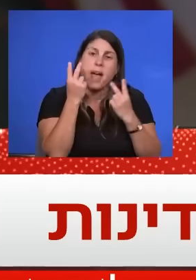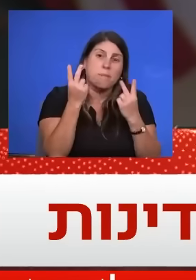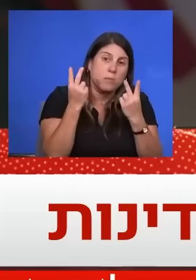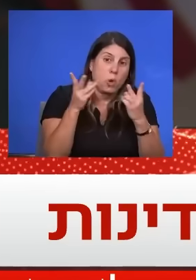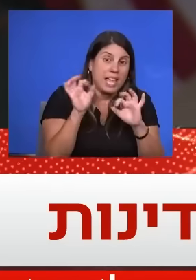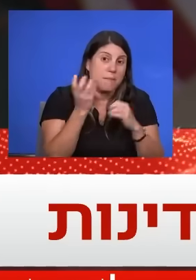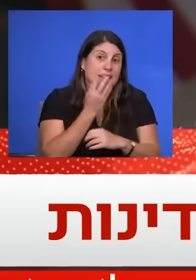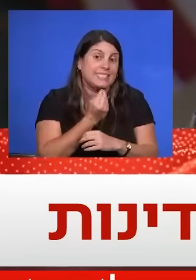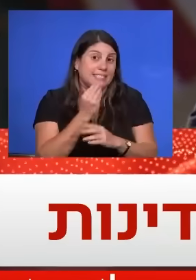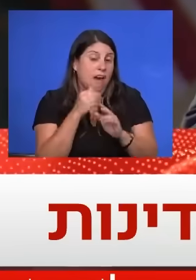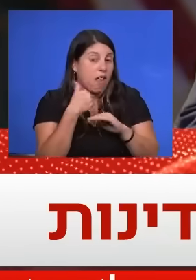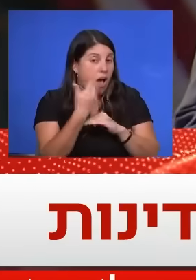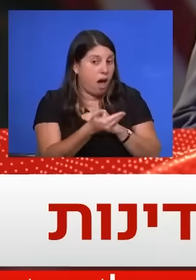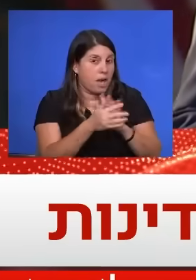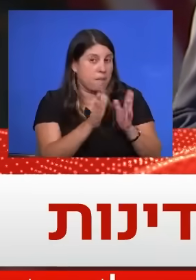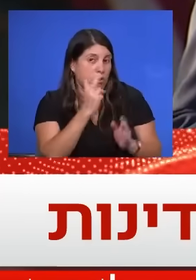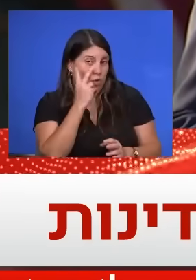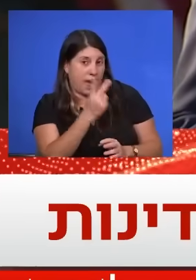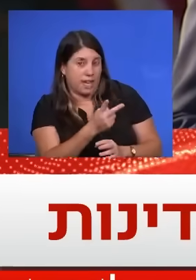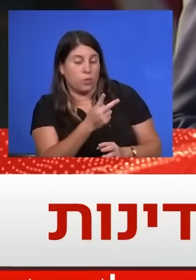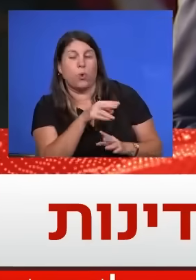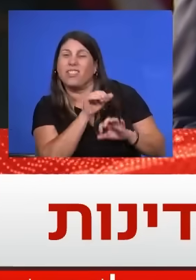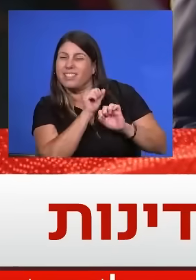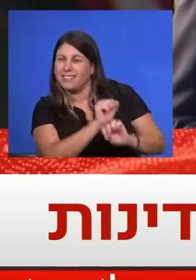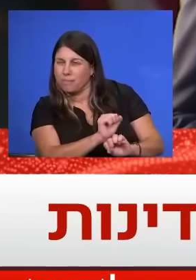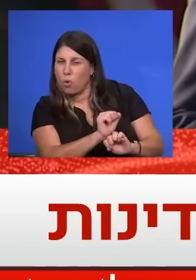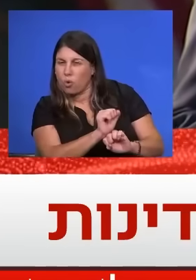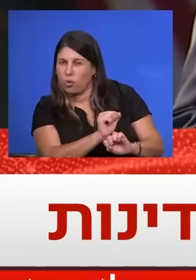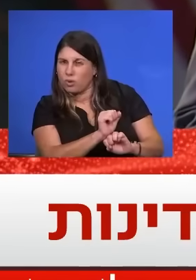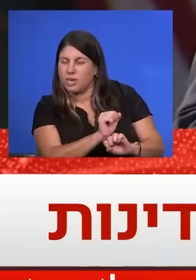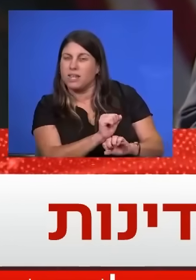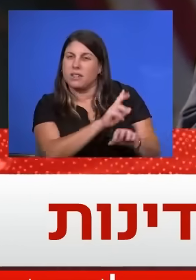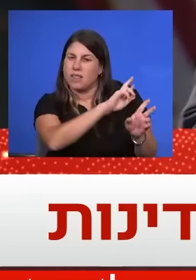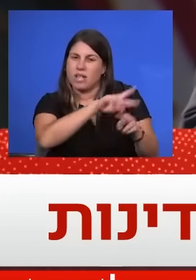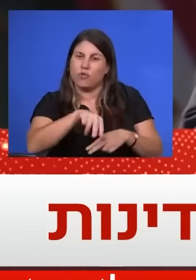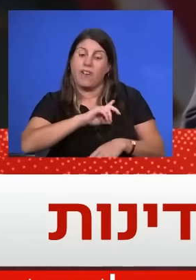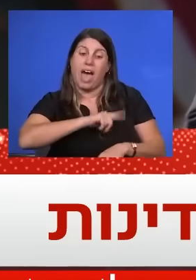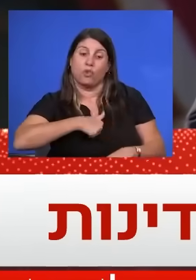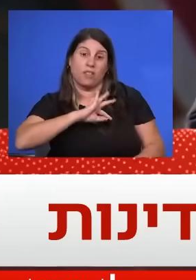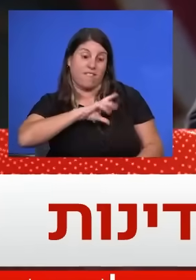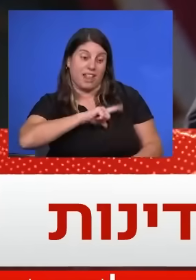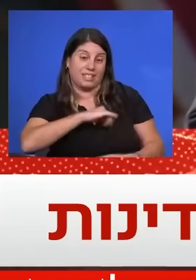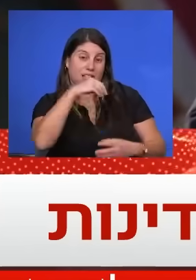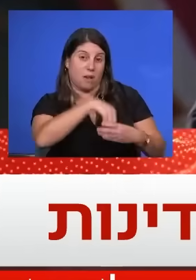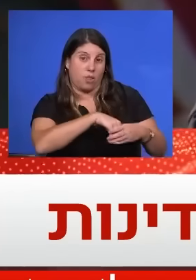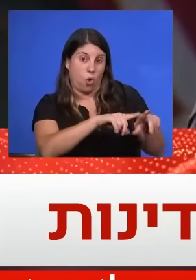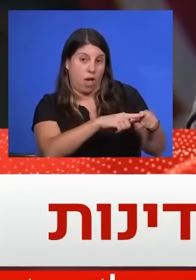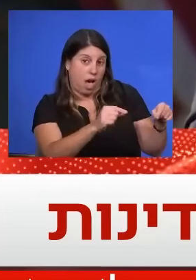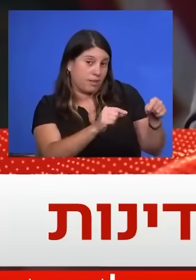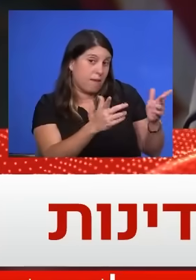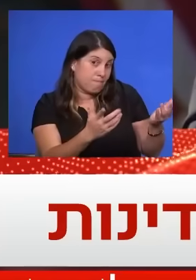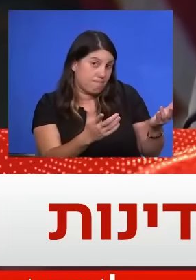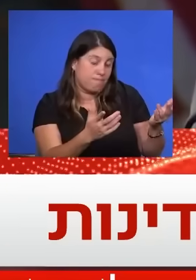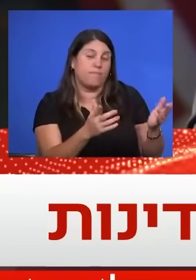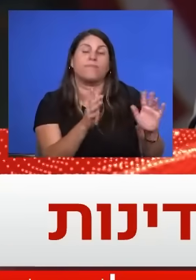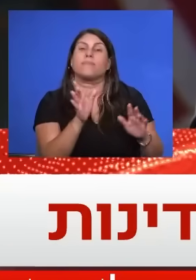אחרי מה שראינו, תתמוך דווקא בשובה של הרשות הפלסטינית לתוך שטח רצועת עזה? אגב, נתניהו